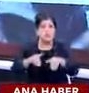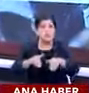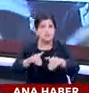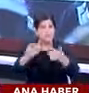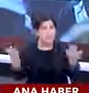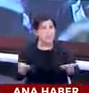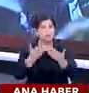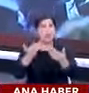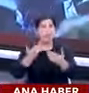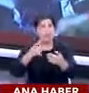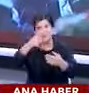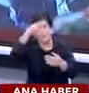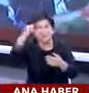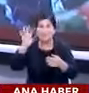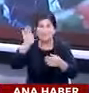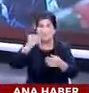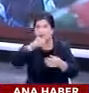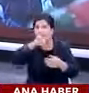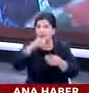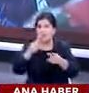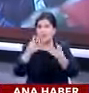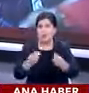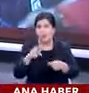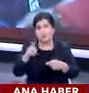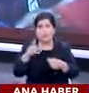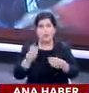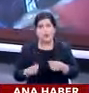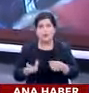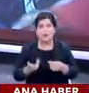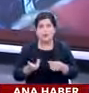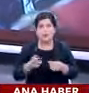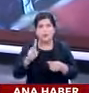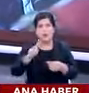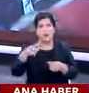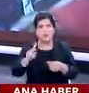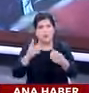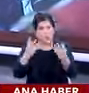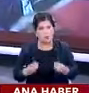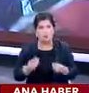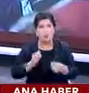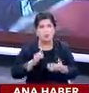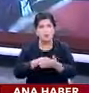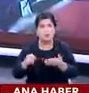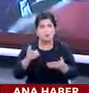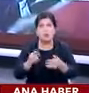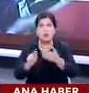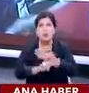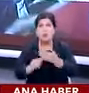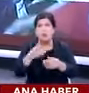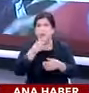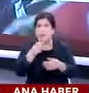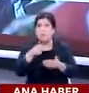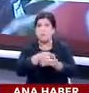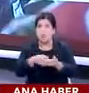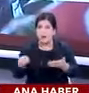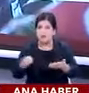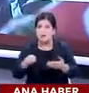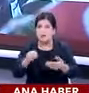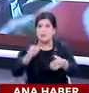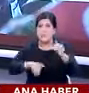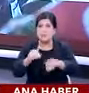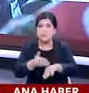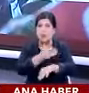şeye kadirdir diyoruz E bu da olabilir 10.000 TL'ye çıkabilir asgari ücret ve memur ve emekli maaşına da